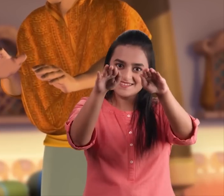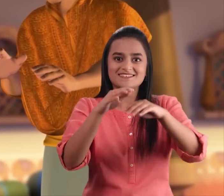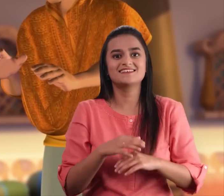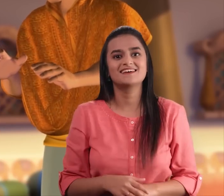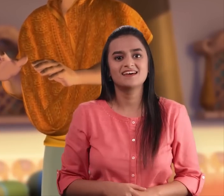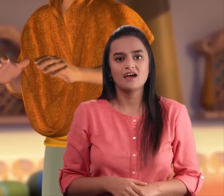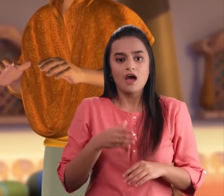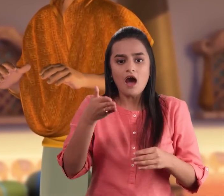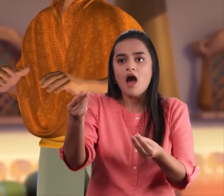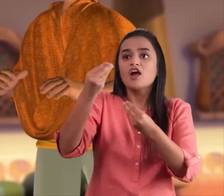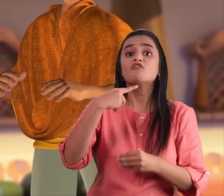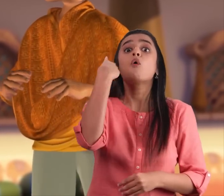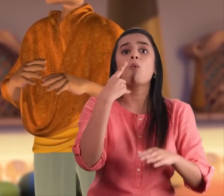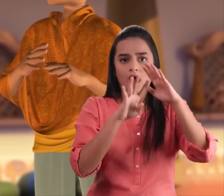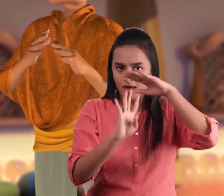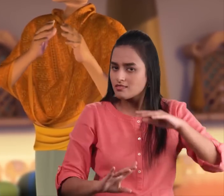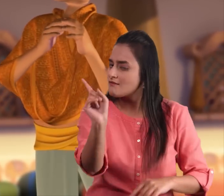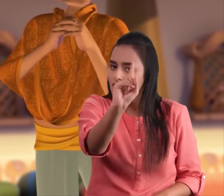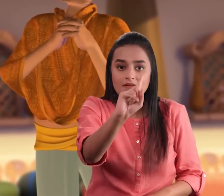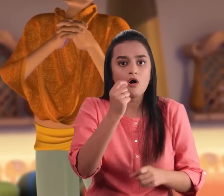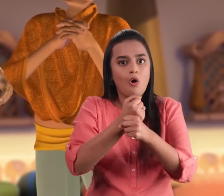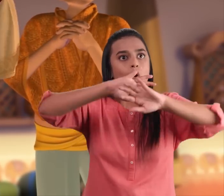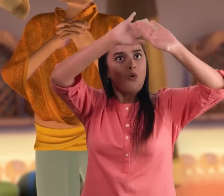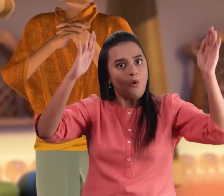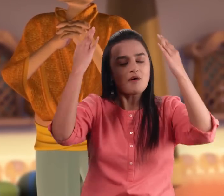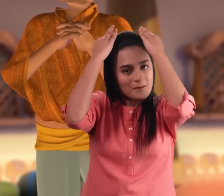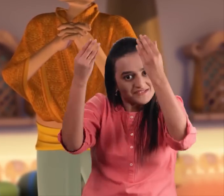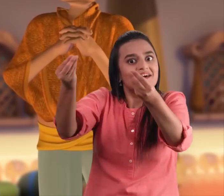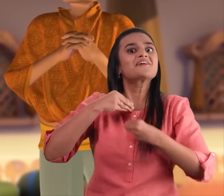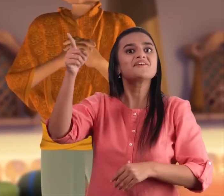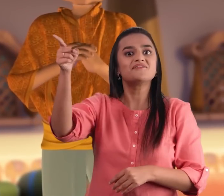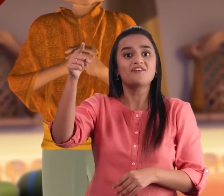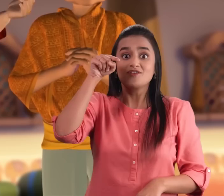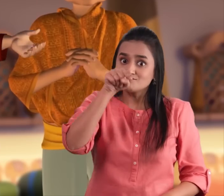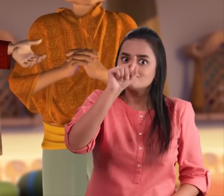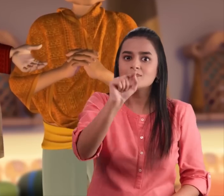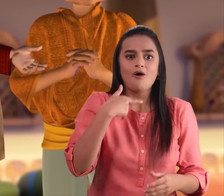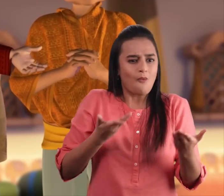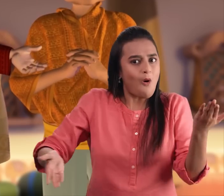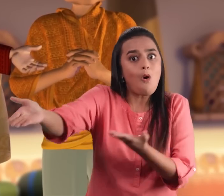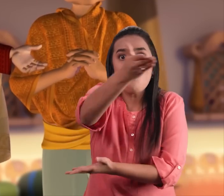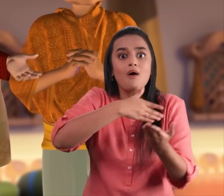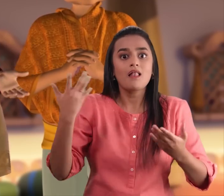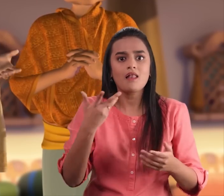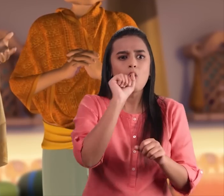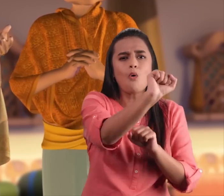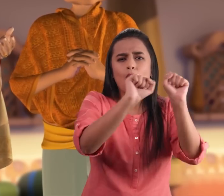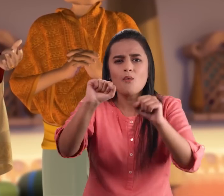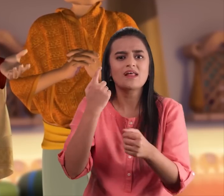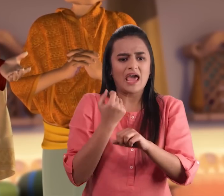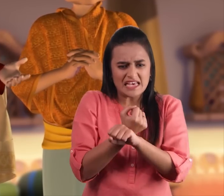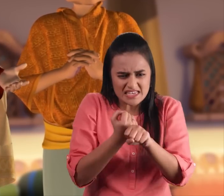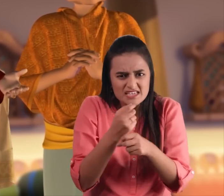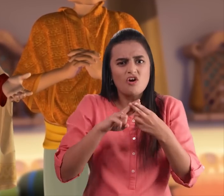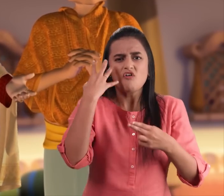आयुष्मान भव। ये सब इंद्रदेव की नहीं, गोवर्धन की कृपा है। इसलिए मित्रों, सब लोग अपना